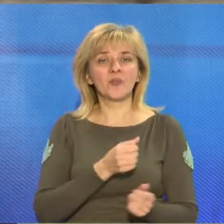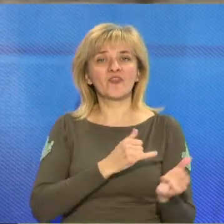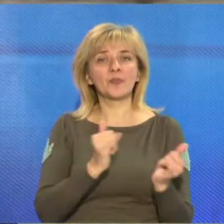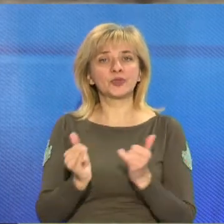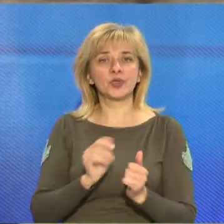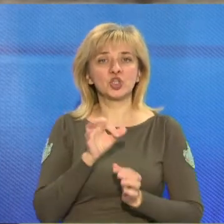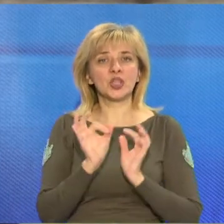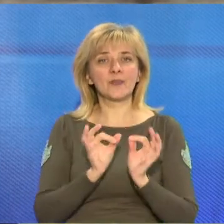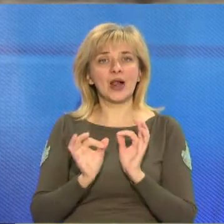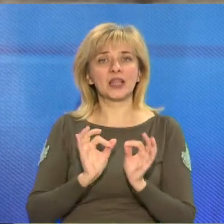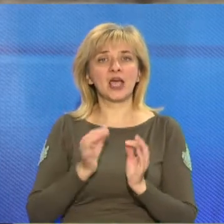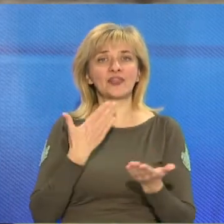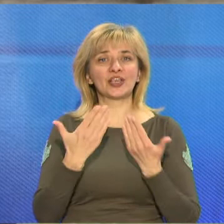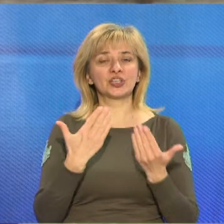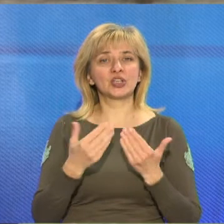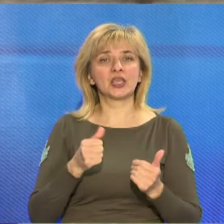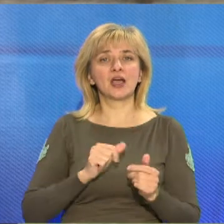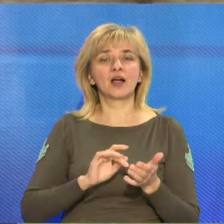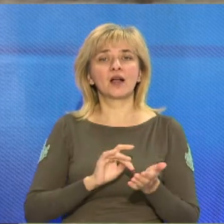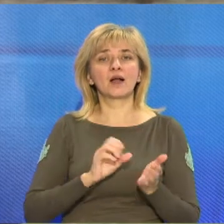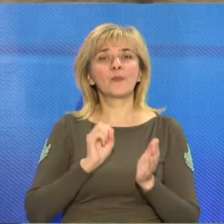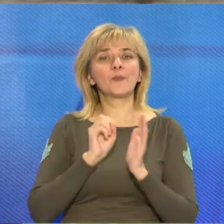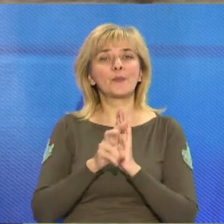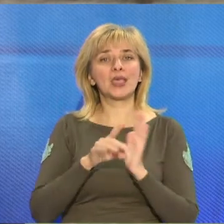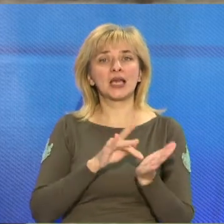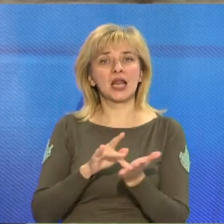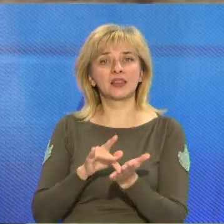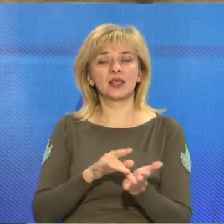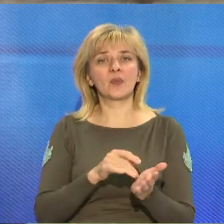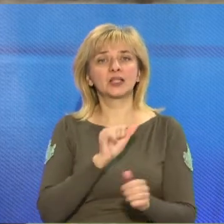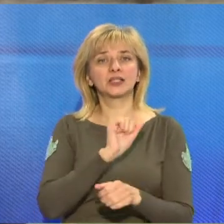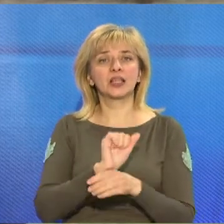нормальное отношение к мигрантам, остановить насилие.